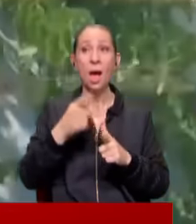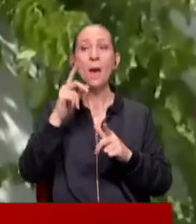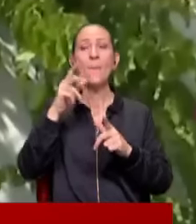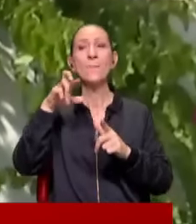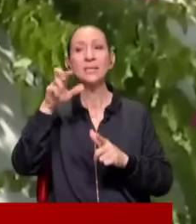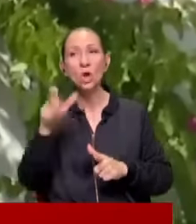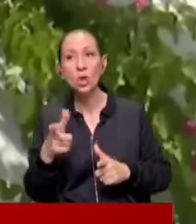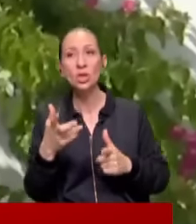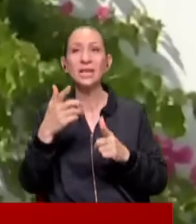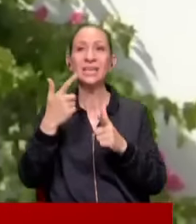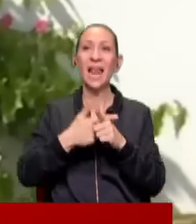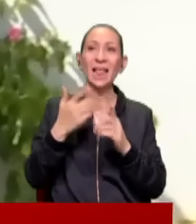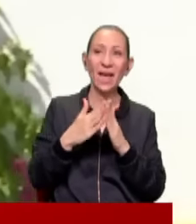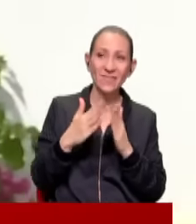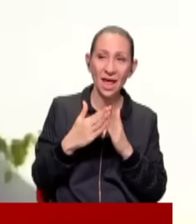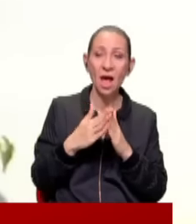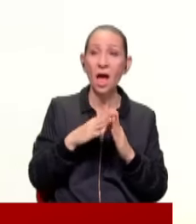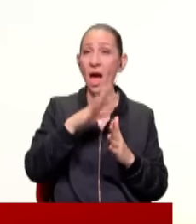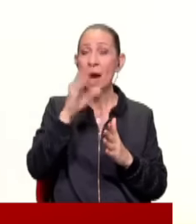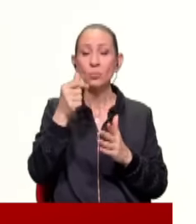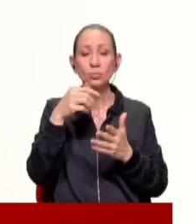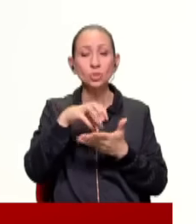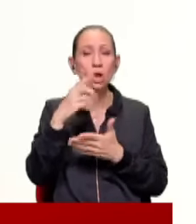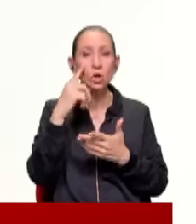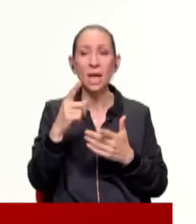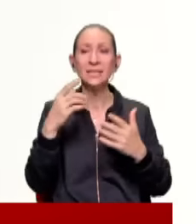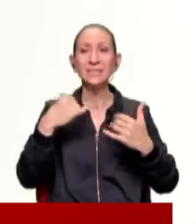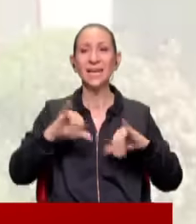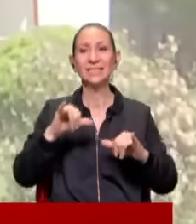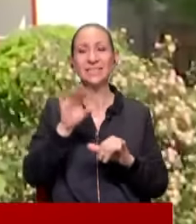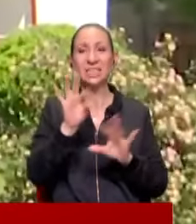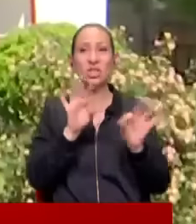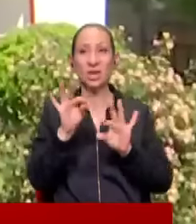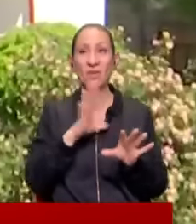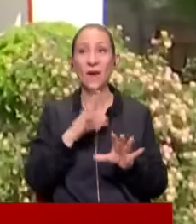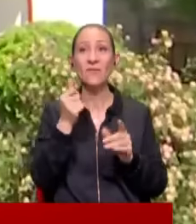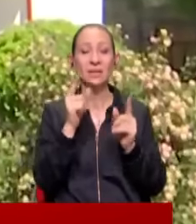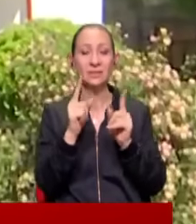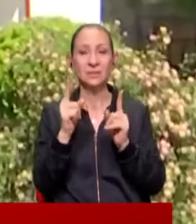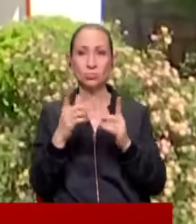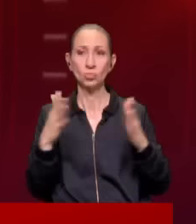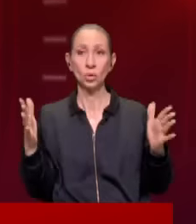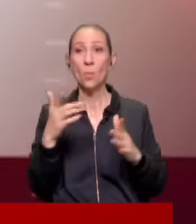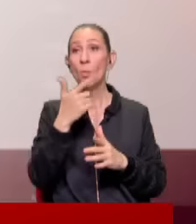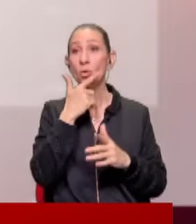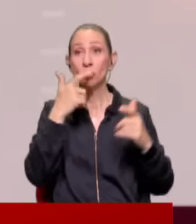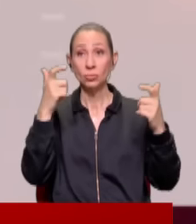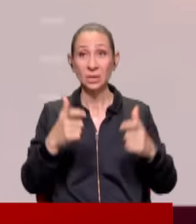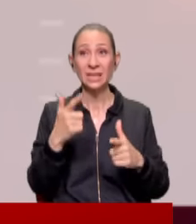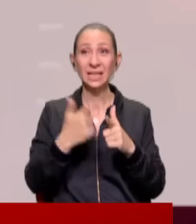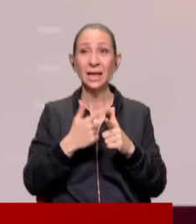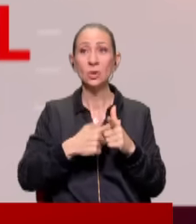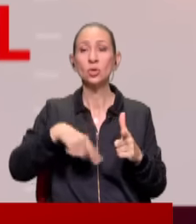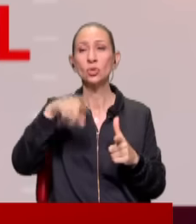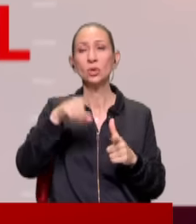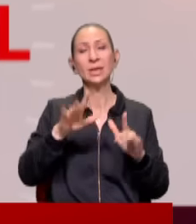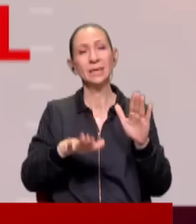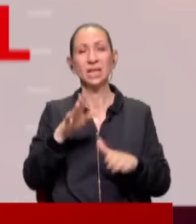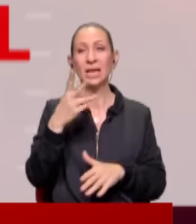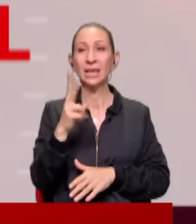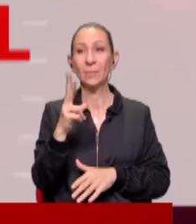apartlar, pansiyonlar, kiralık evler. Her bütçeye uygun tatil seçeneği var. Fiyat aralığı geniş. Bodrum'da kiralar günlük